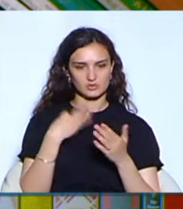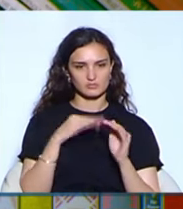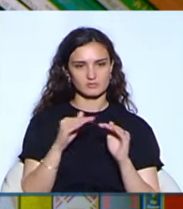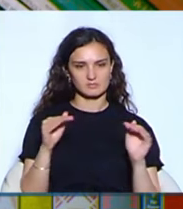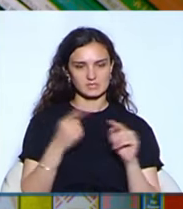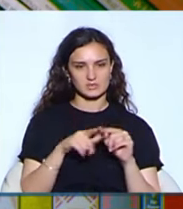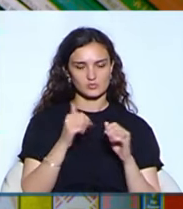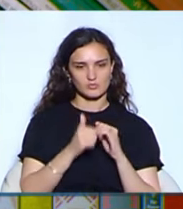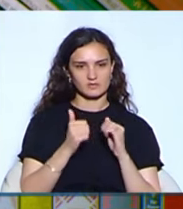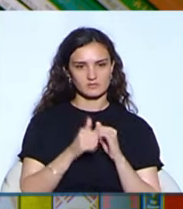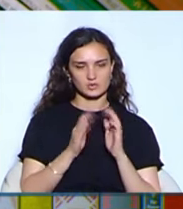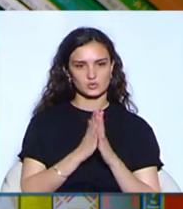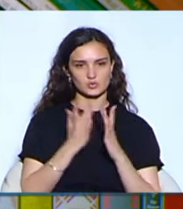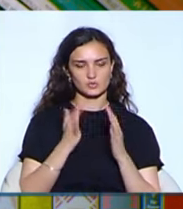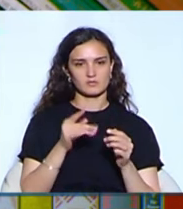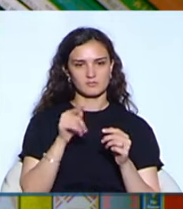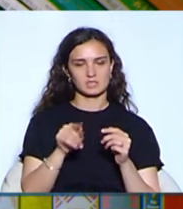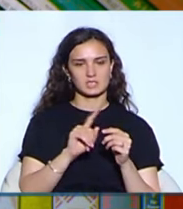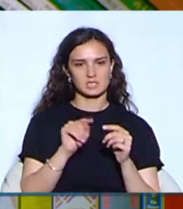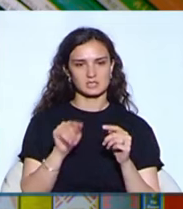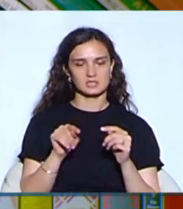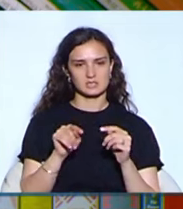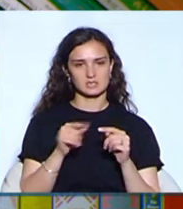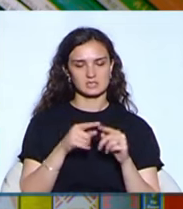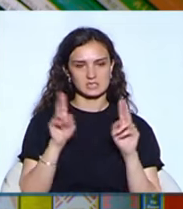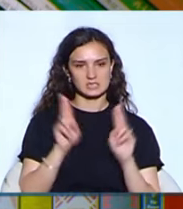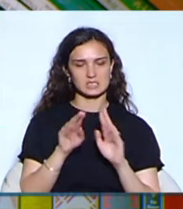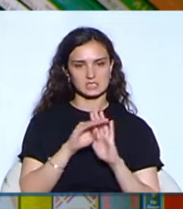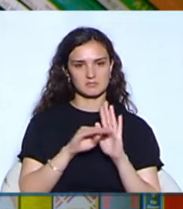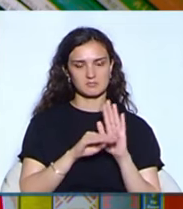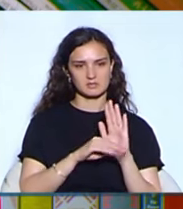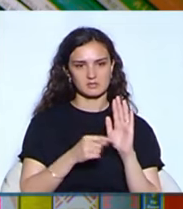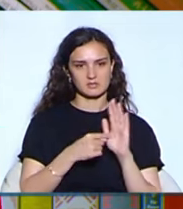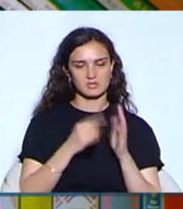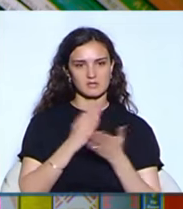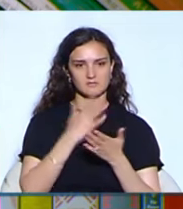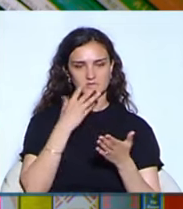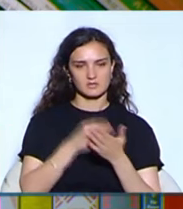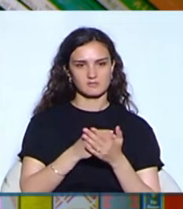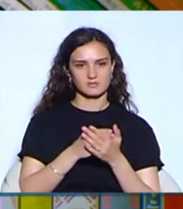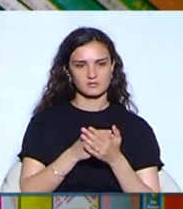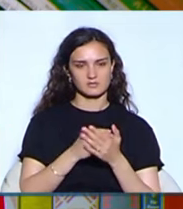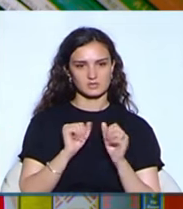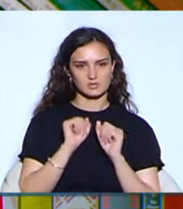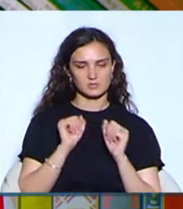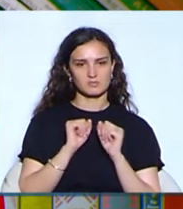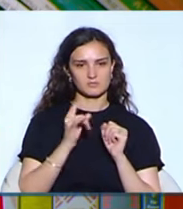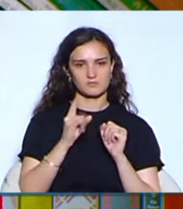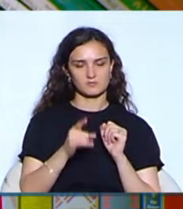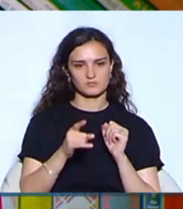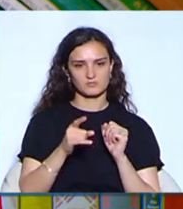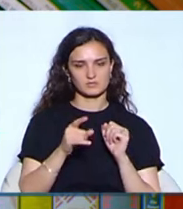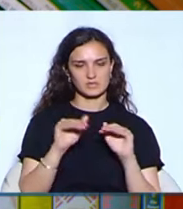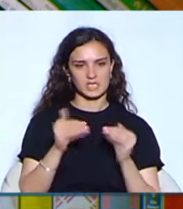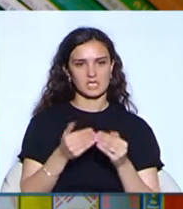შვილებს, ისინი ყოველთვის ითხოვენ მათგან რაღაცა გარკვეული წესების დაცვას, აქვს თავისი ჩარჩო და ცდილობენ, რომ ბავშვს